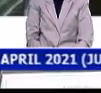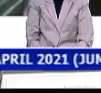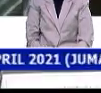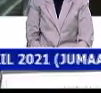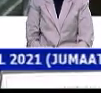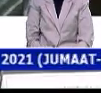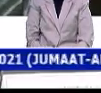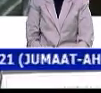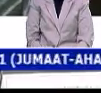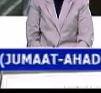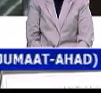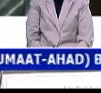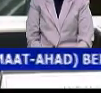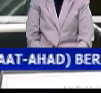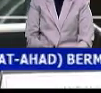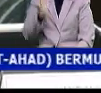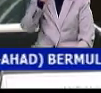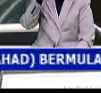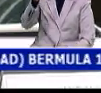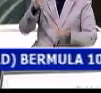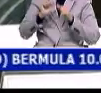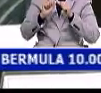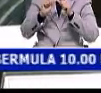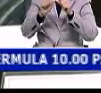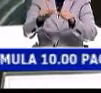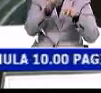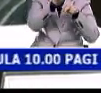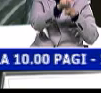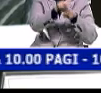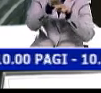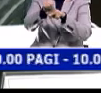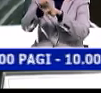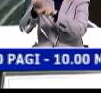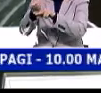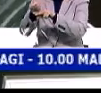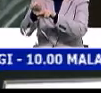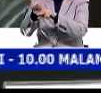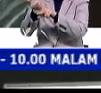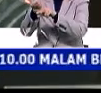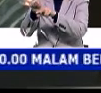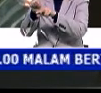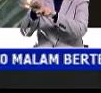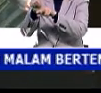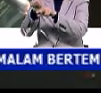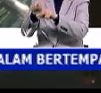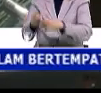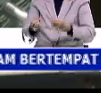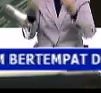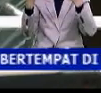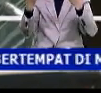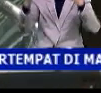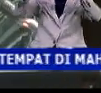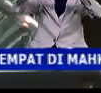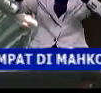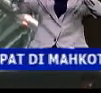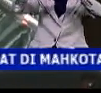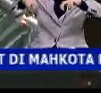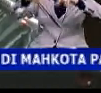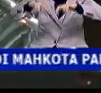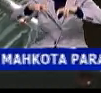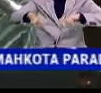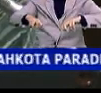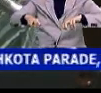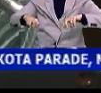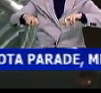Perkara ini kita akan terus pantau dan kita kena buat lebih banyak lagi genomic analysis ataupun